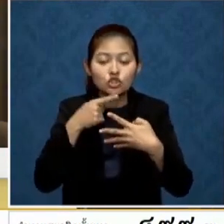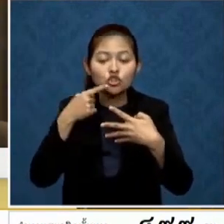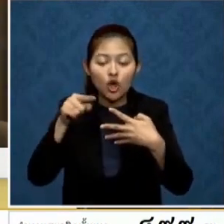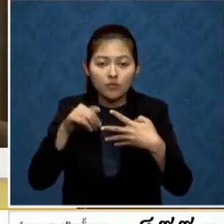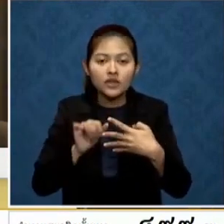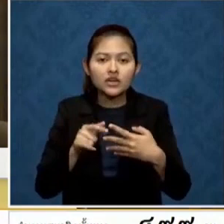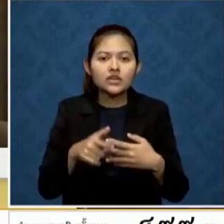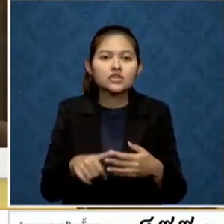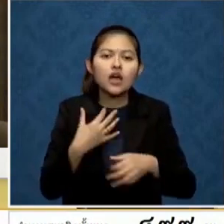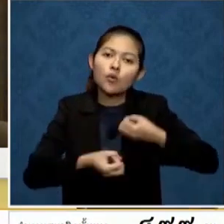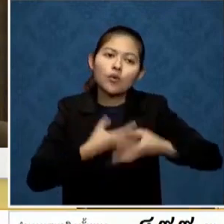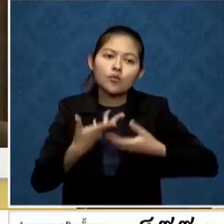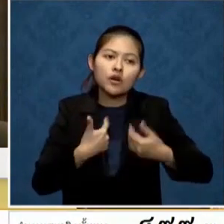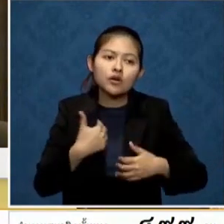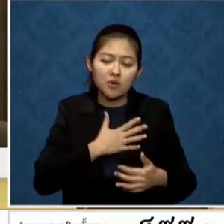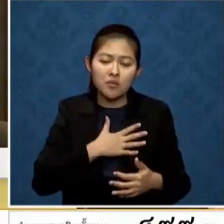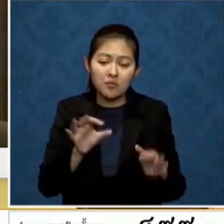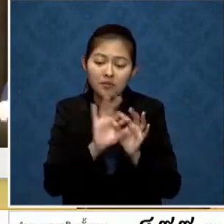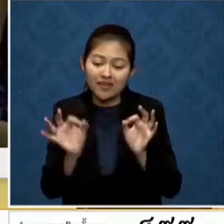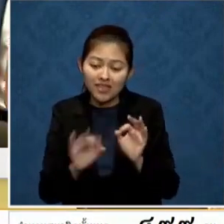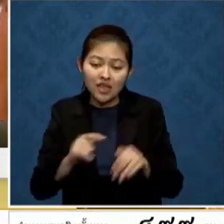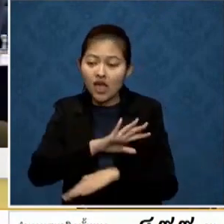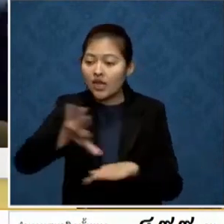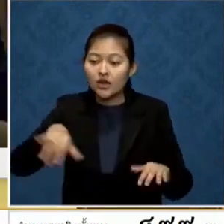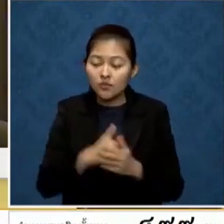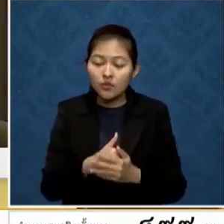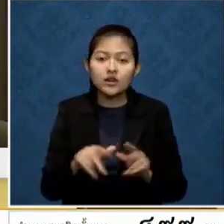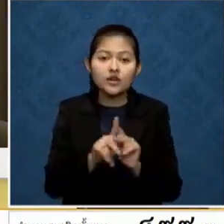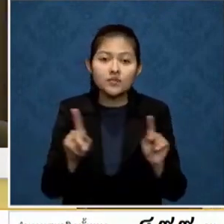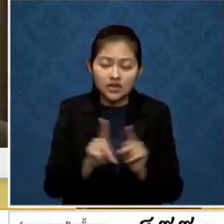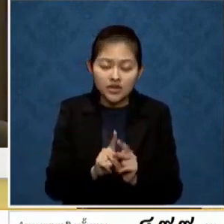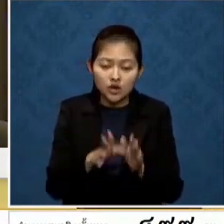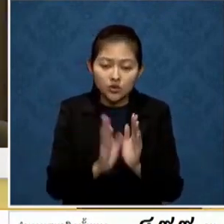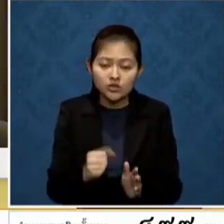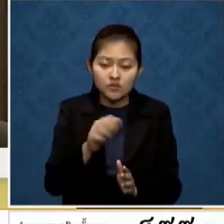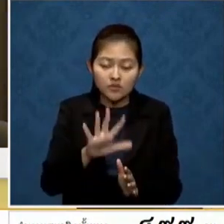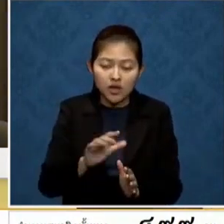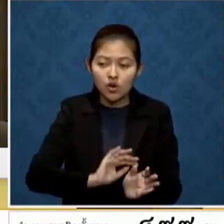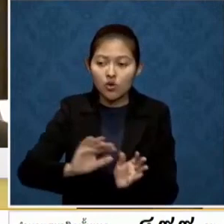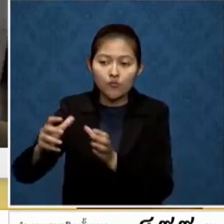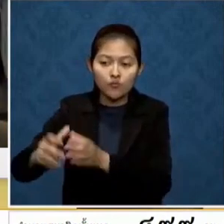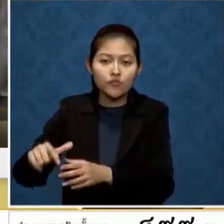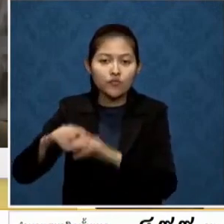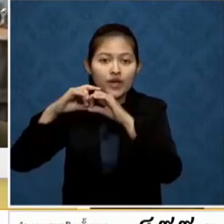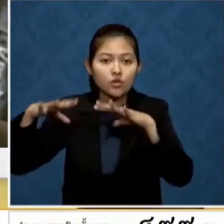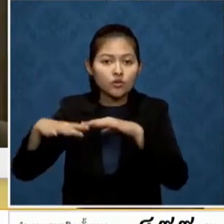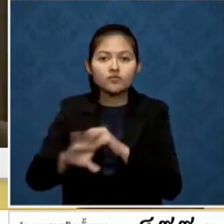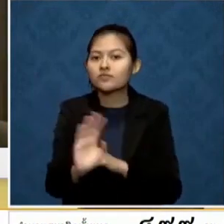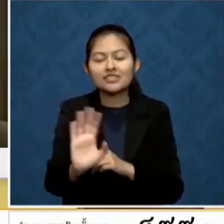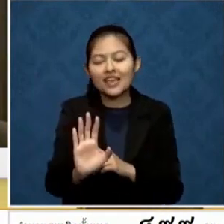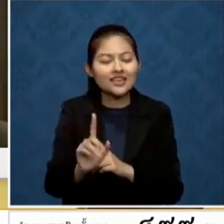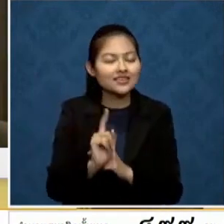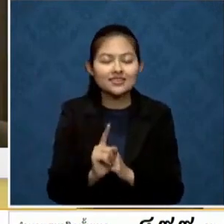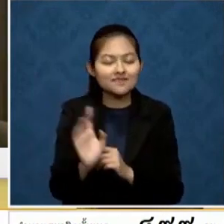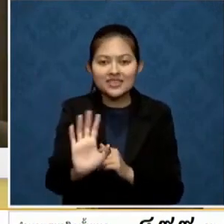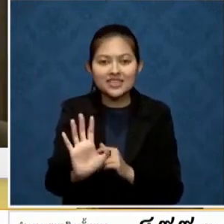ท่านอภิปรายเสมือนกับว่าผมไปเขียนว่าให้ทุกคนหรือว่ากรรมาธิการทุกคนทั้ง 15คนในคณะเหล่านั้นเป็นของฝ่ายค้านอันนี้ก็ต้องตอบสั้นๆง่ายๆว่าไม่จริง